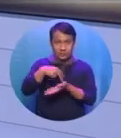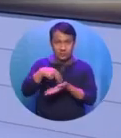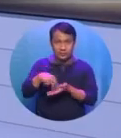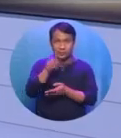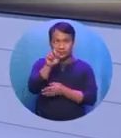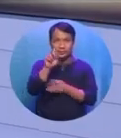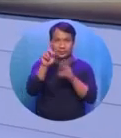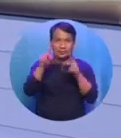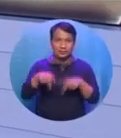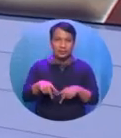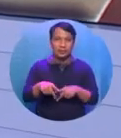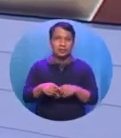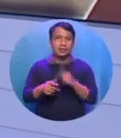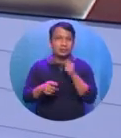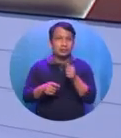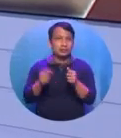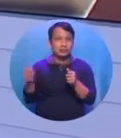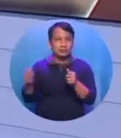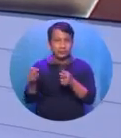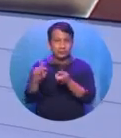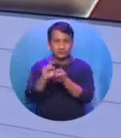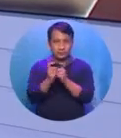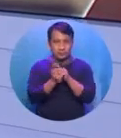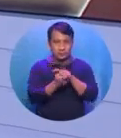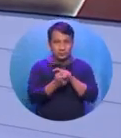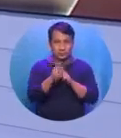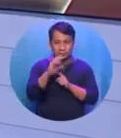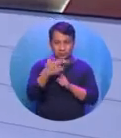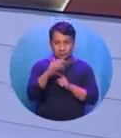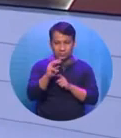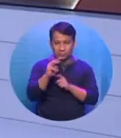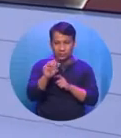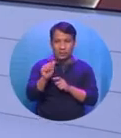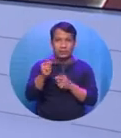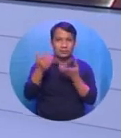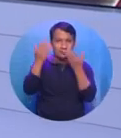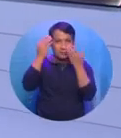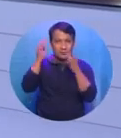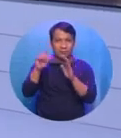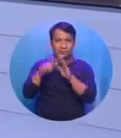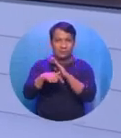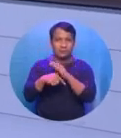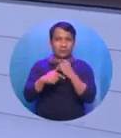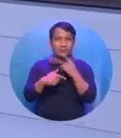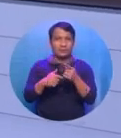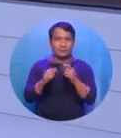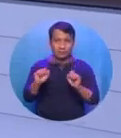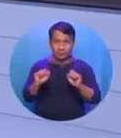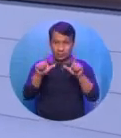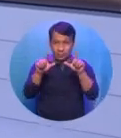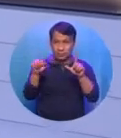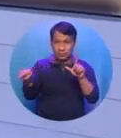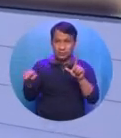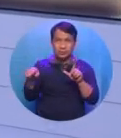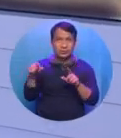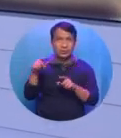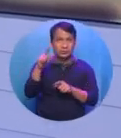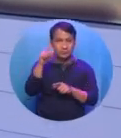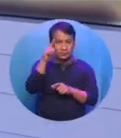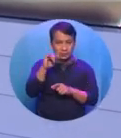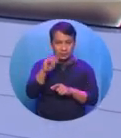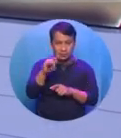doon. Kaya lang, hinabol niya sa editing, sa proba, ang galing niya. Mamaya po, makakausap natin siya sa live, si Lito